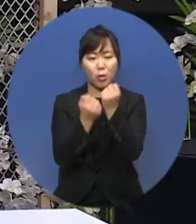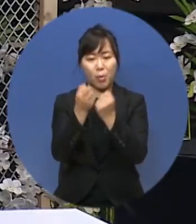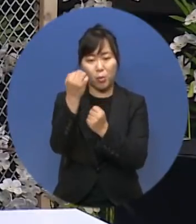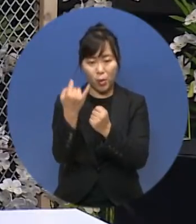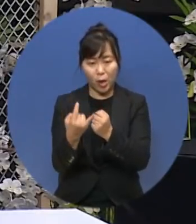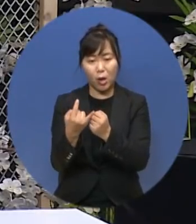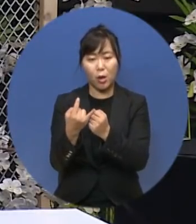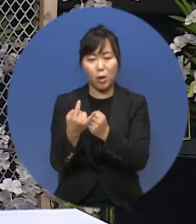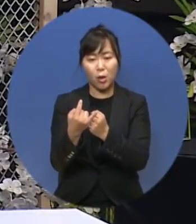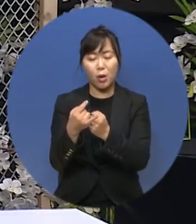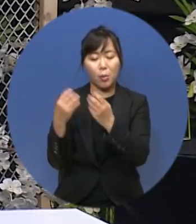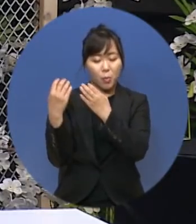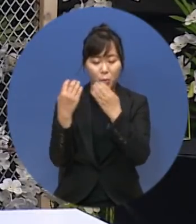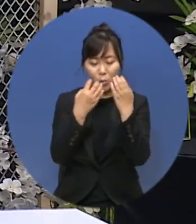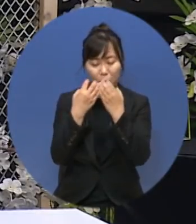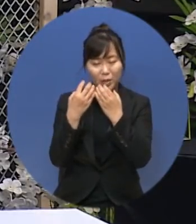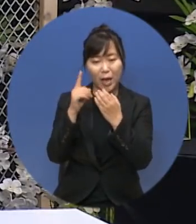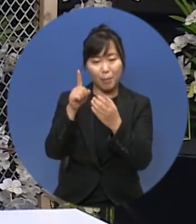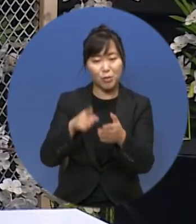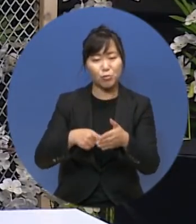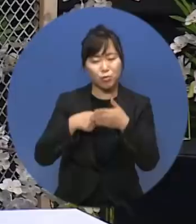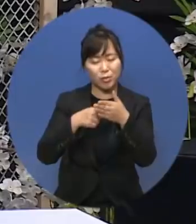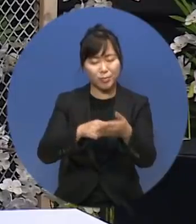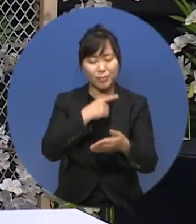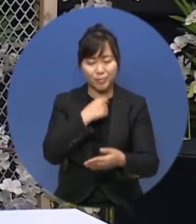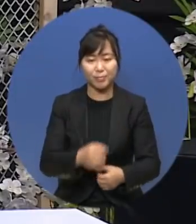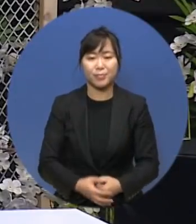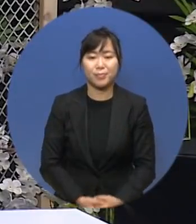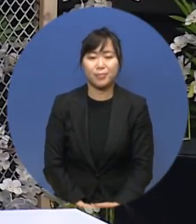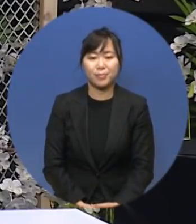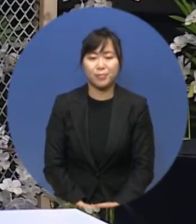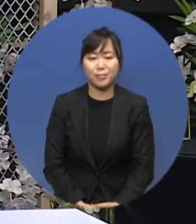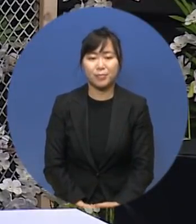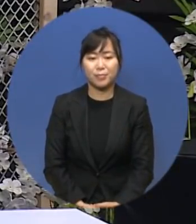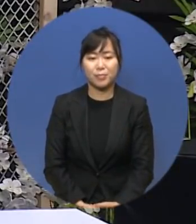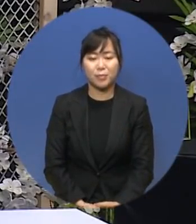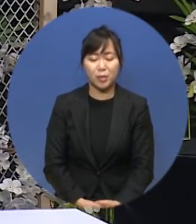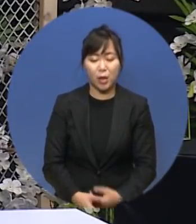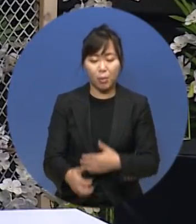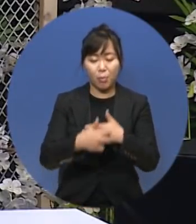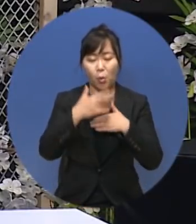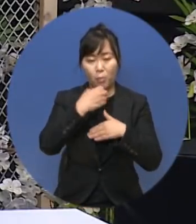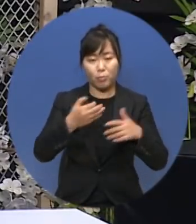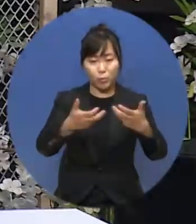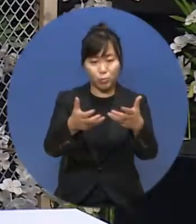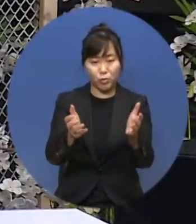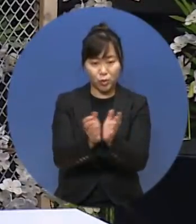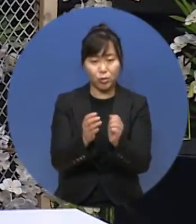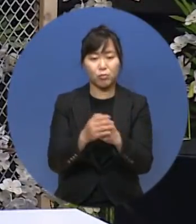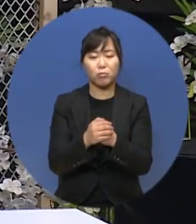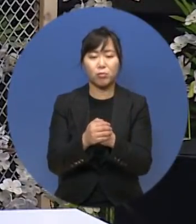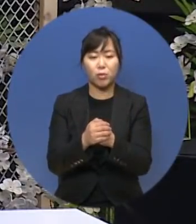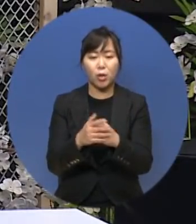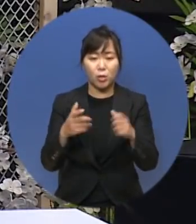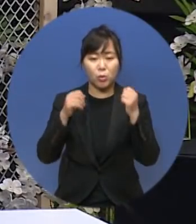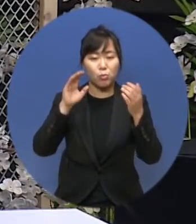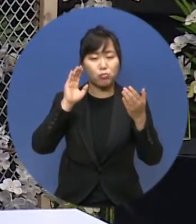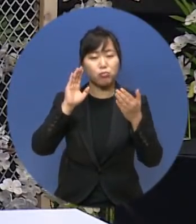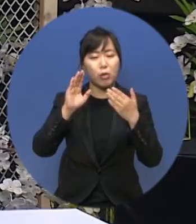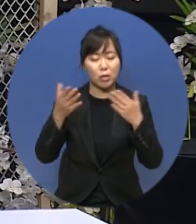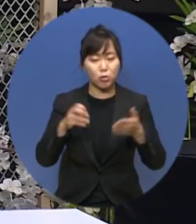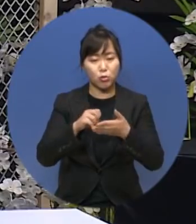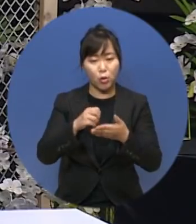설명회와 공연을 한번 추진해 보았으면 합니다. 복지부에서는 졸업 후 취업의 기회를 가질 수